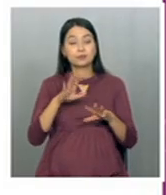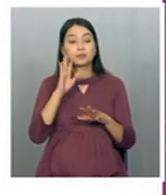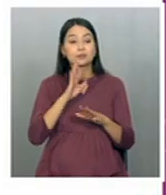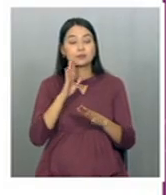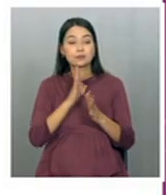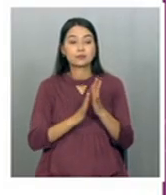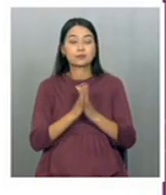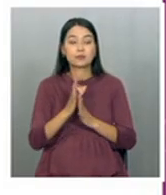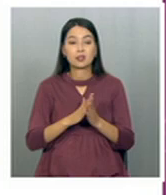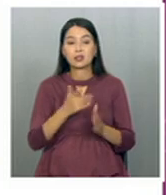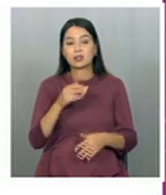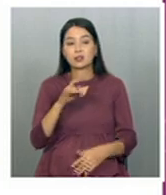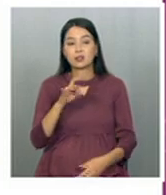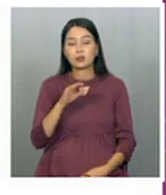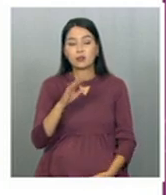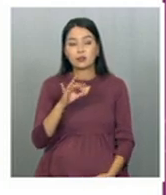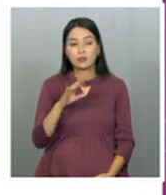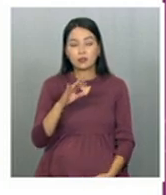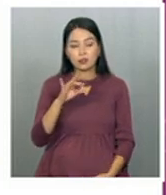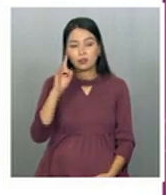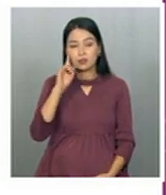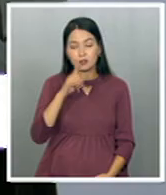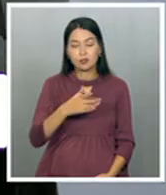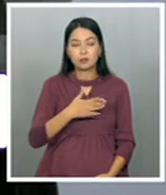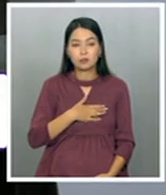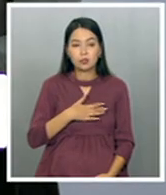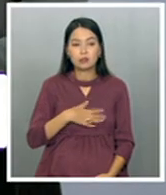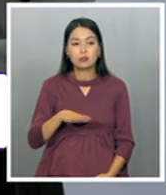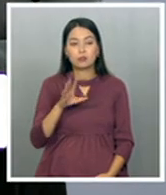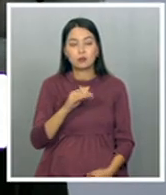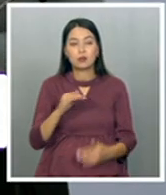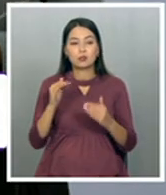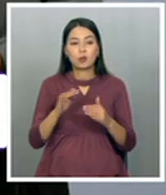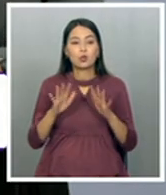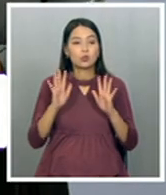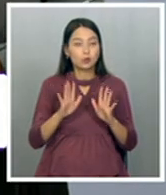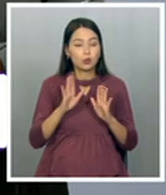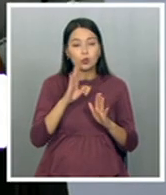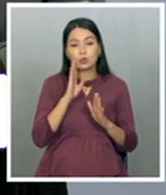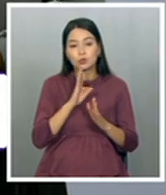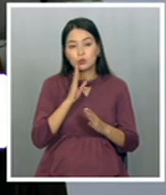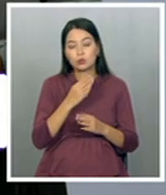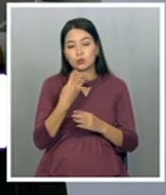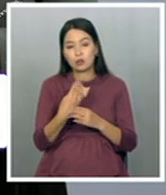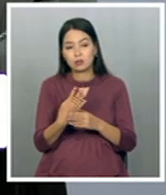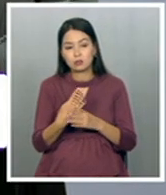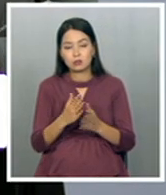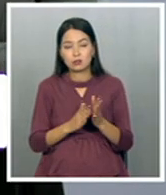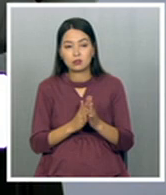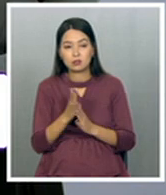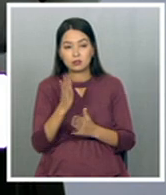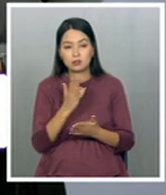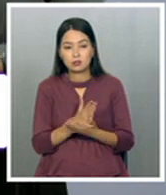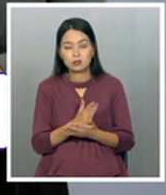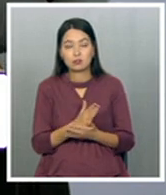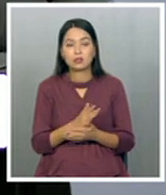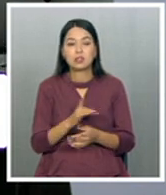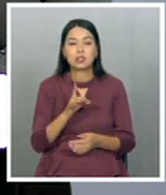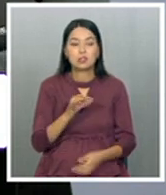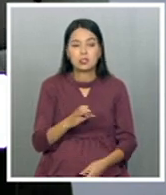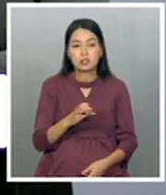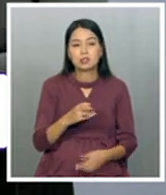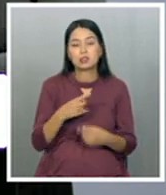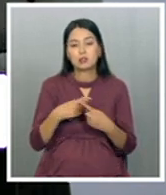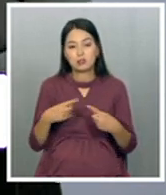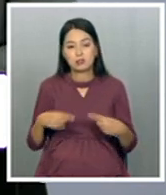білетінде гидрофиттер тобына бізде төменгі бөлігі суда тұратын өсімдіктер жатады. Мысалы, қоға, күріш және тағы